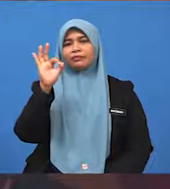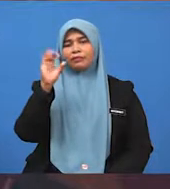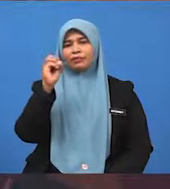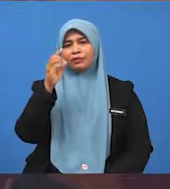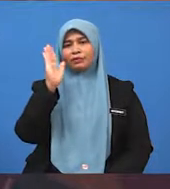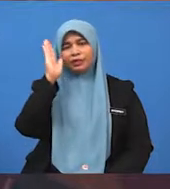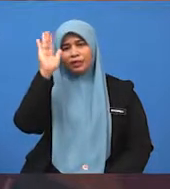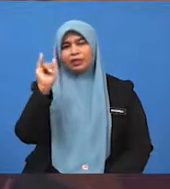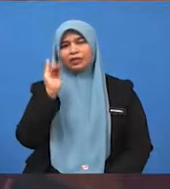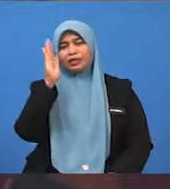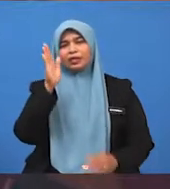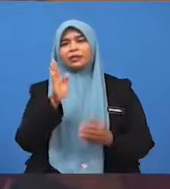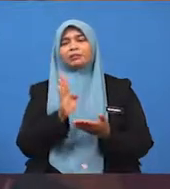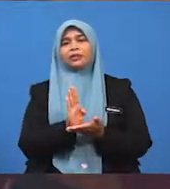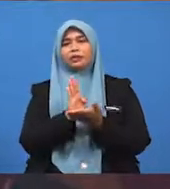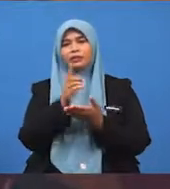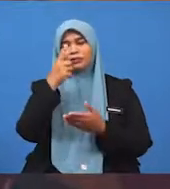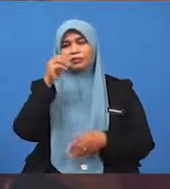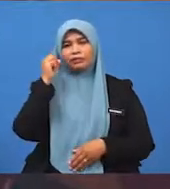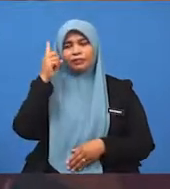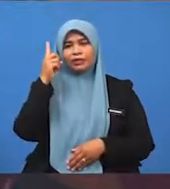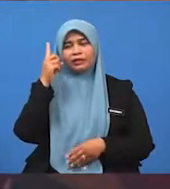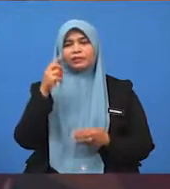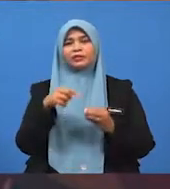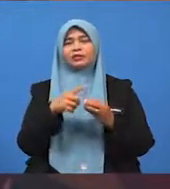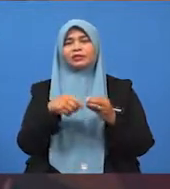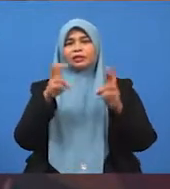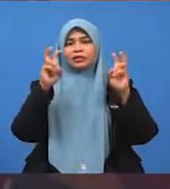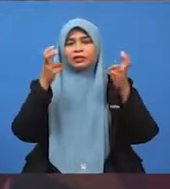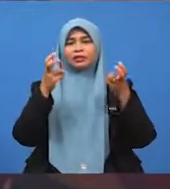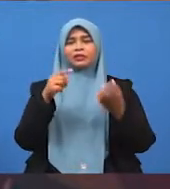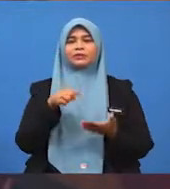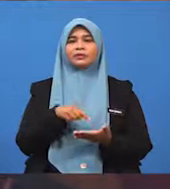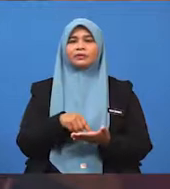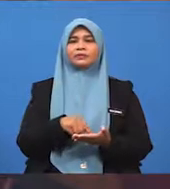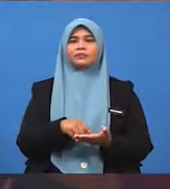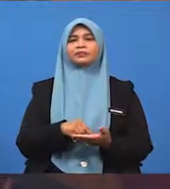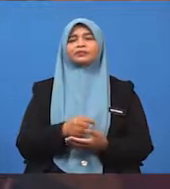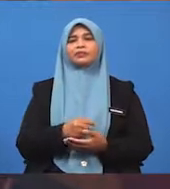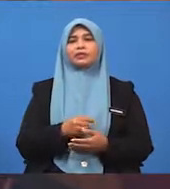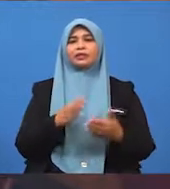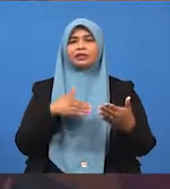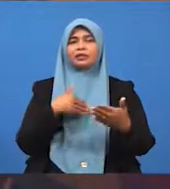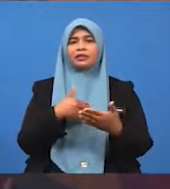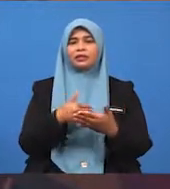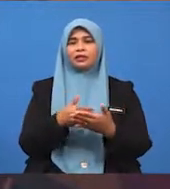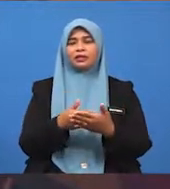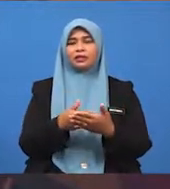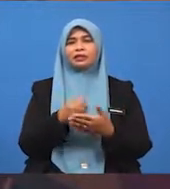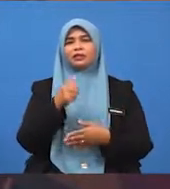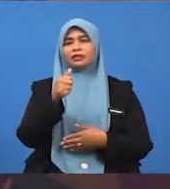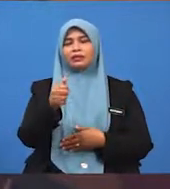info yang akan membantu memahami perkara yang berkaitan dengan tajuk Nuzul